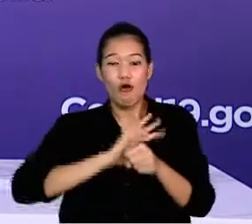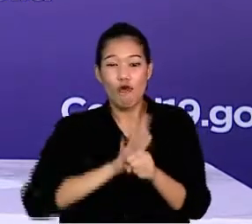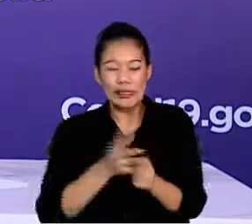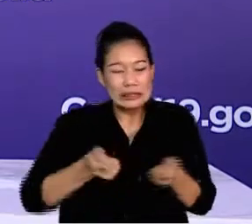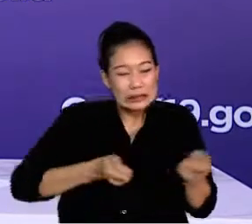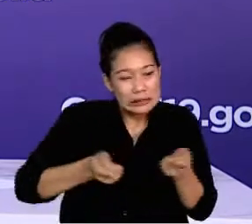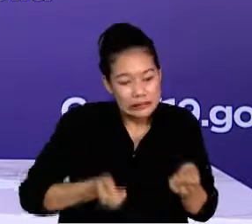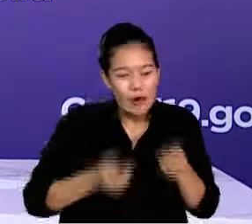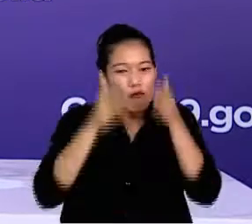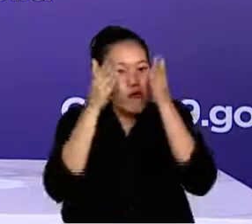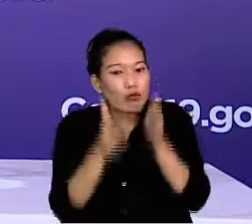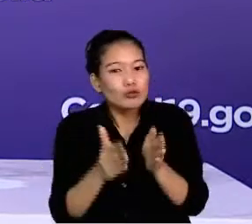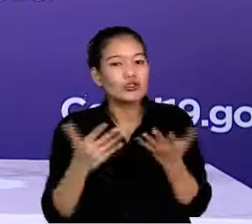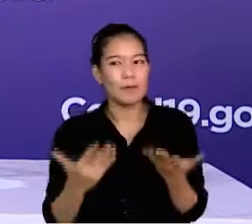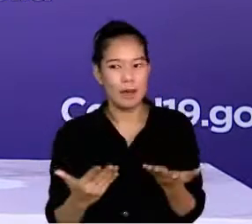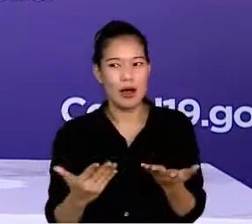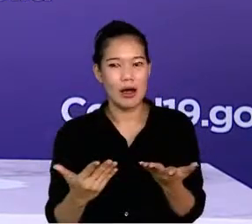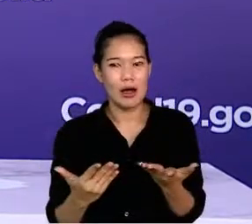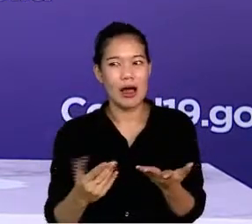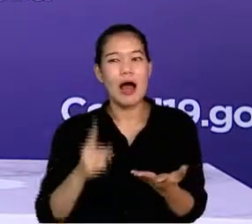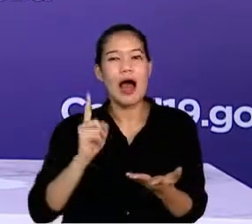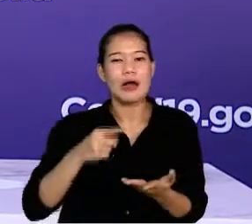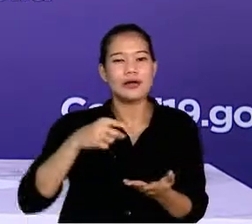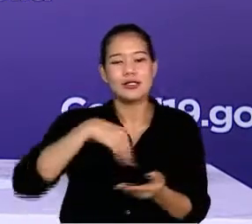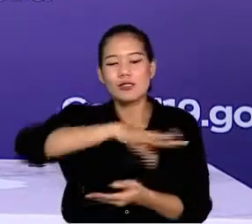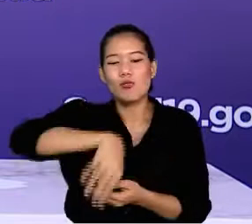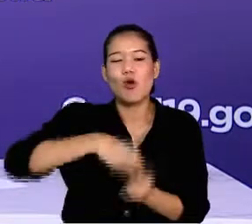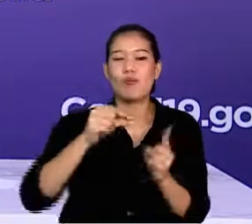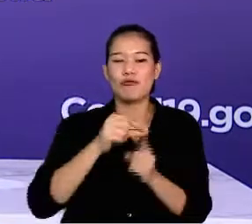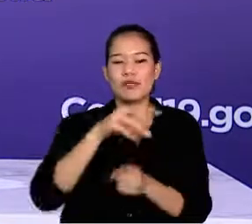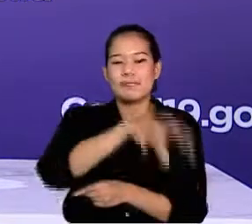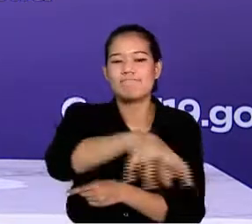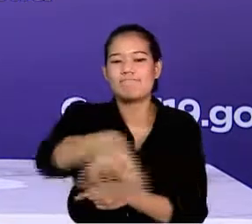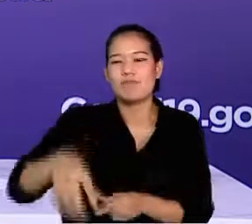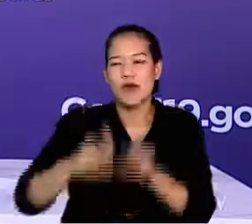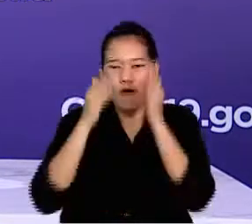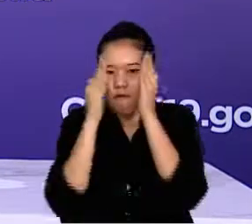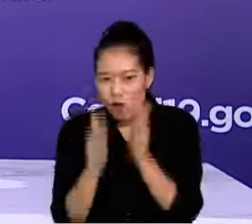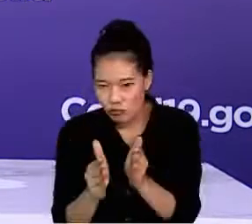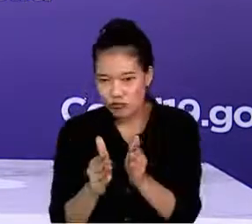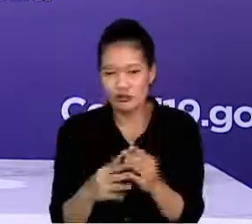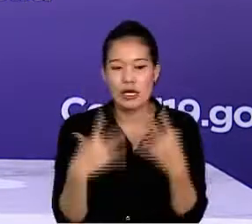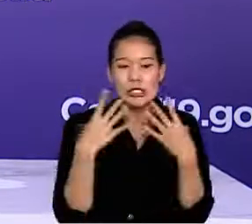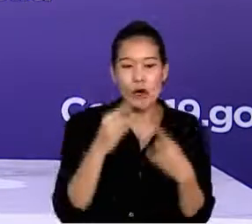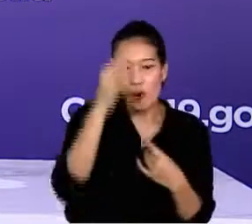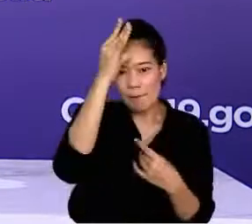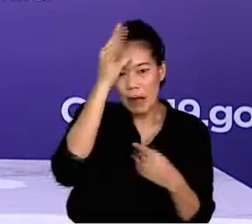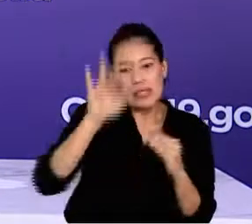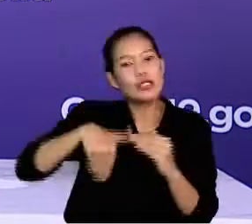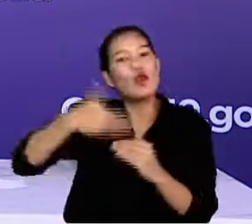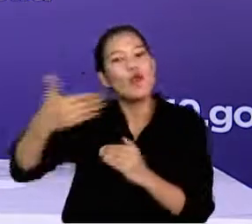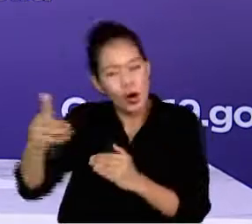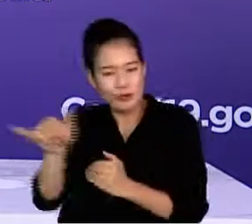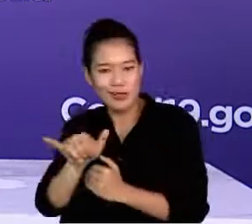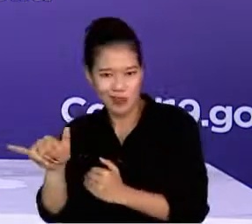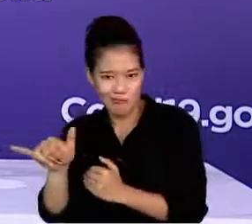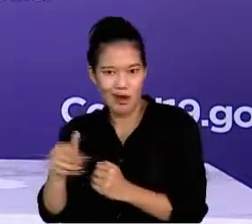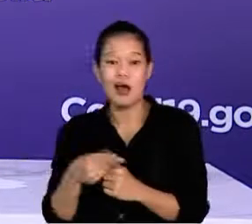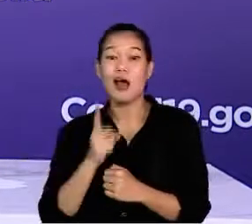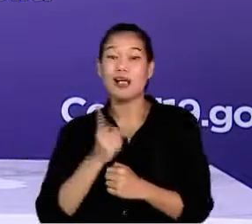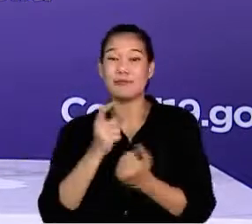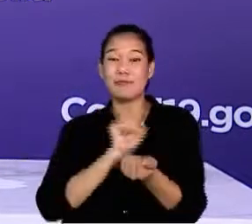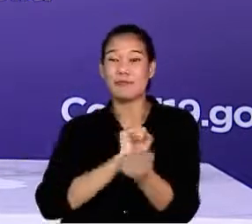19 Saat ini perlu ditekankan di semua provinsi termasuk provinsi-provinsi di luar jawa-bali mengingat